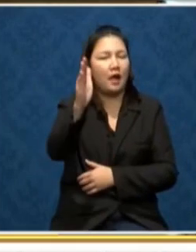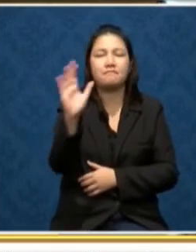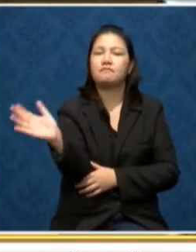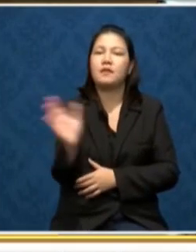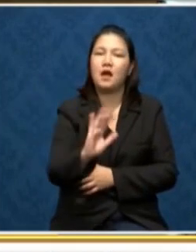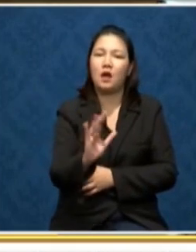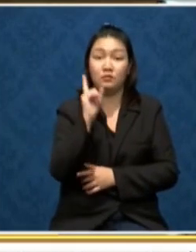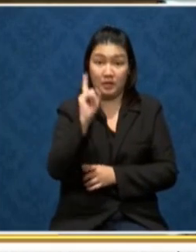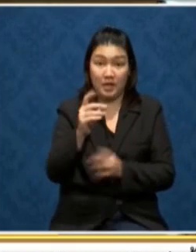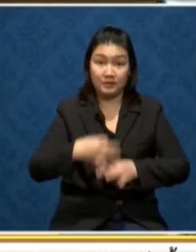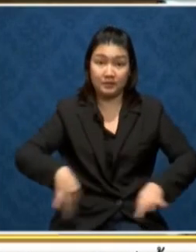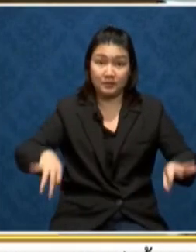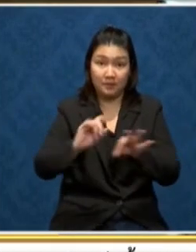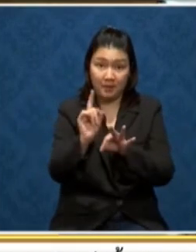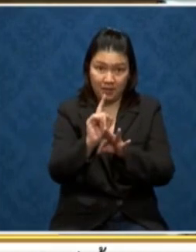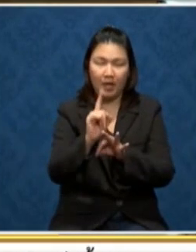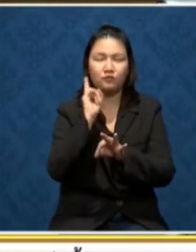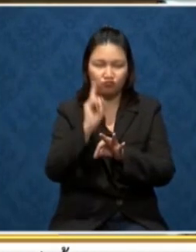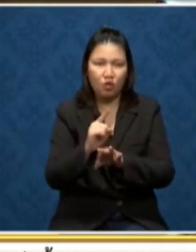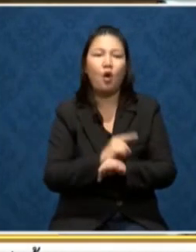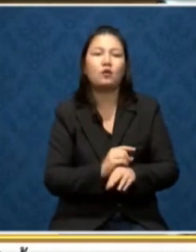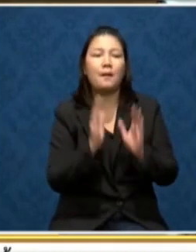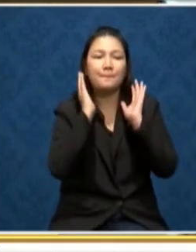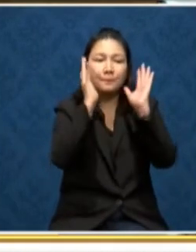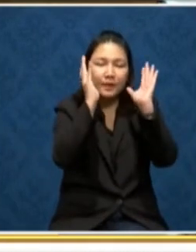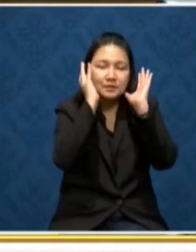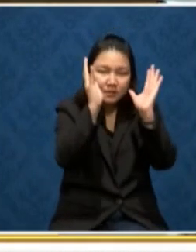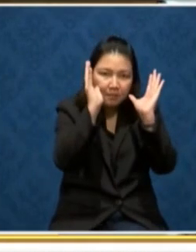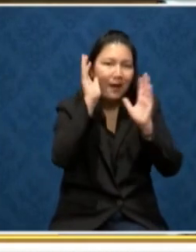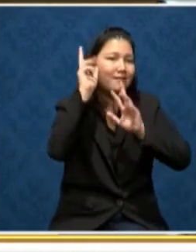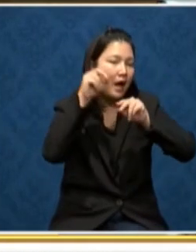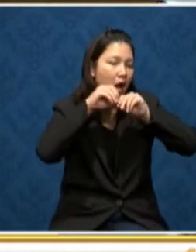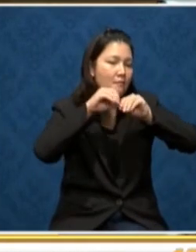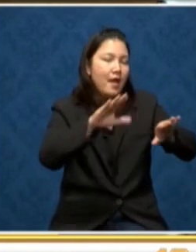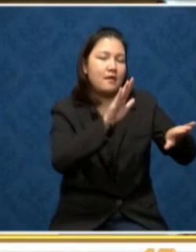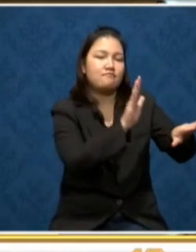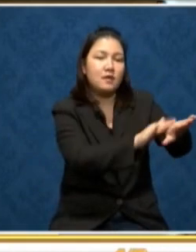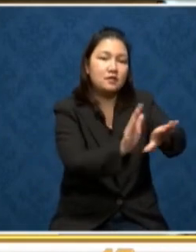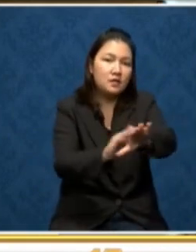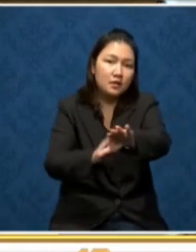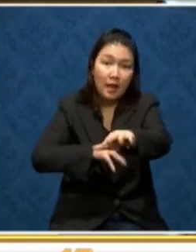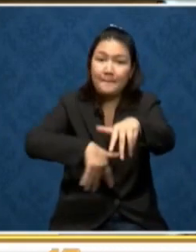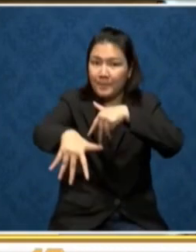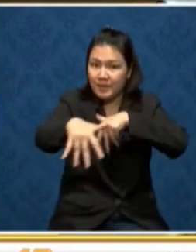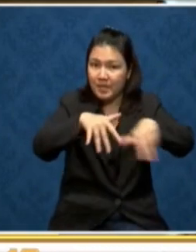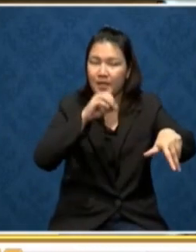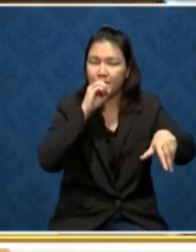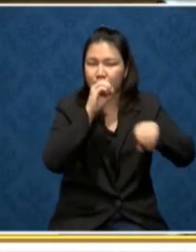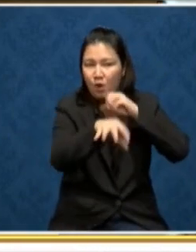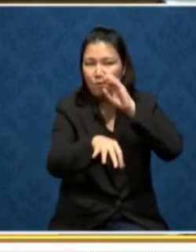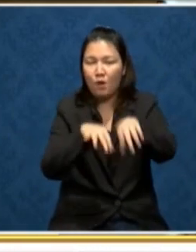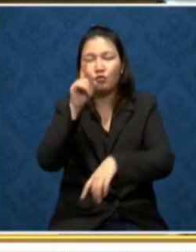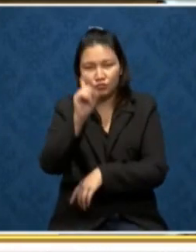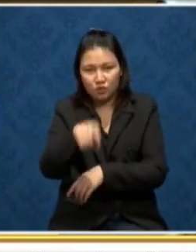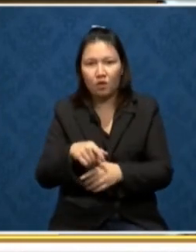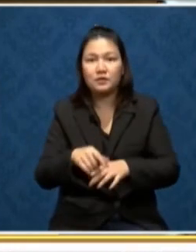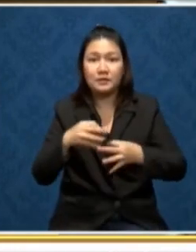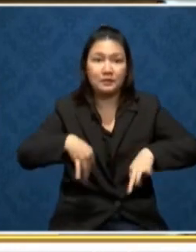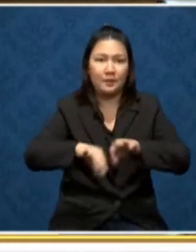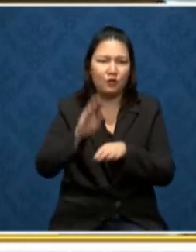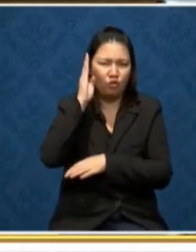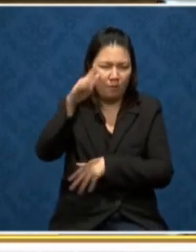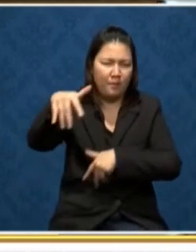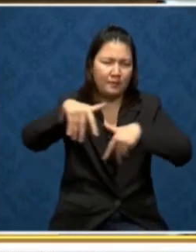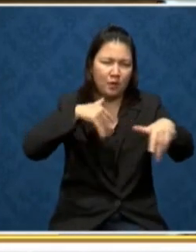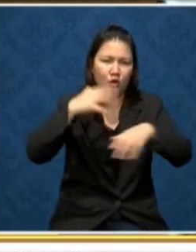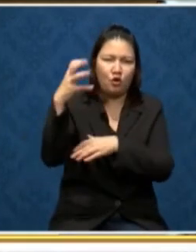ามรประชาชนเกี่ยวกับทางไเบอร์ะสารษสำคญที่สุดครับประชาชนต้องไม่โดนหลอกอี